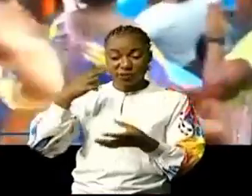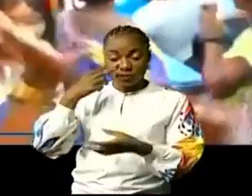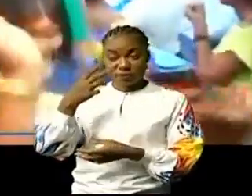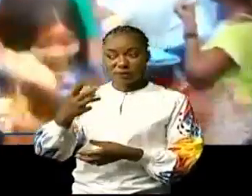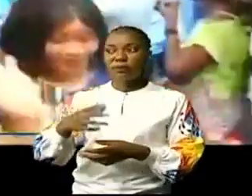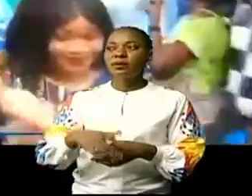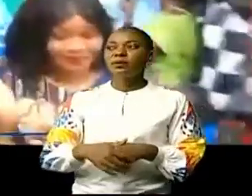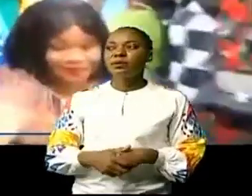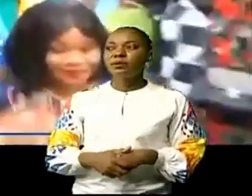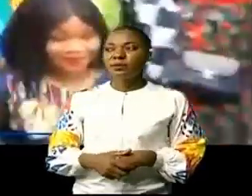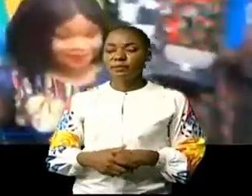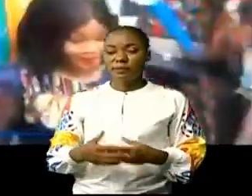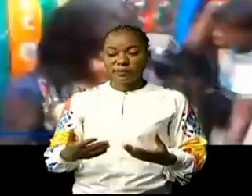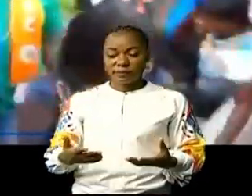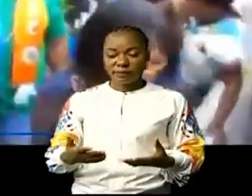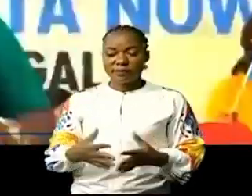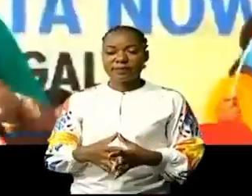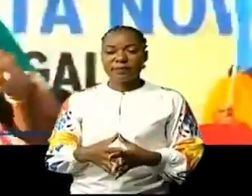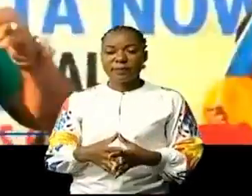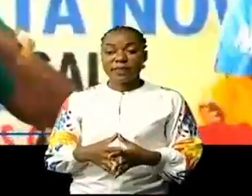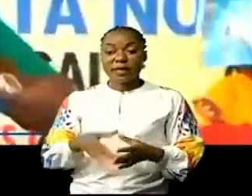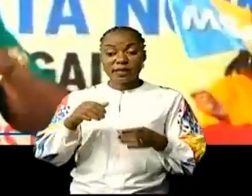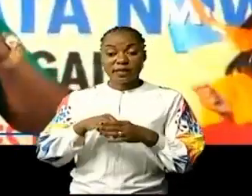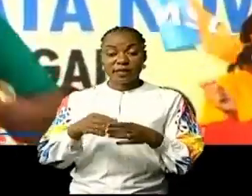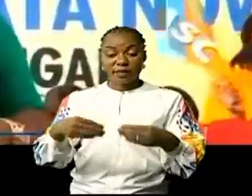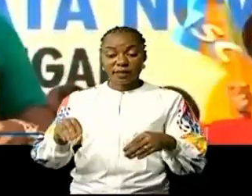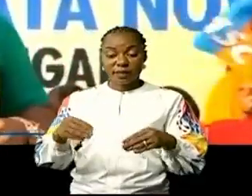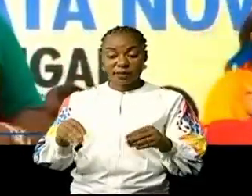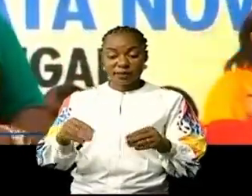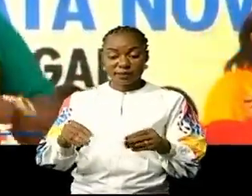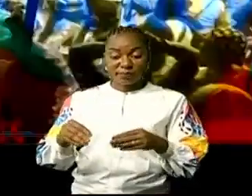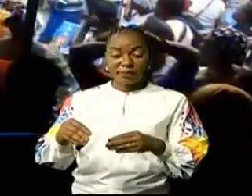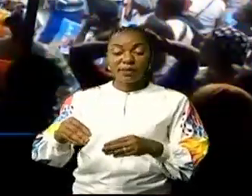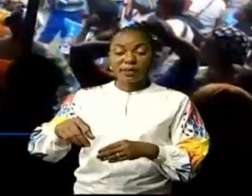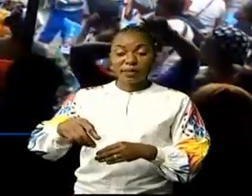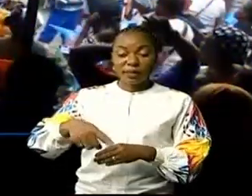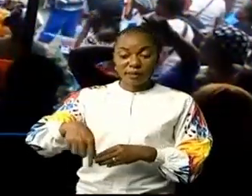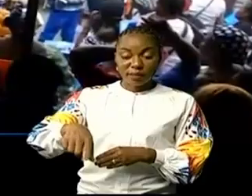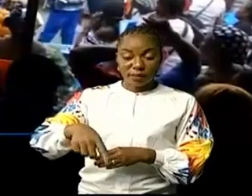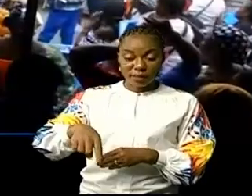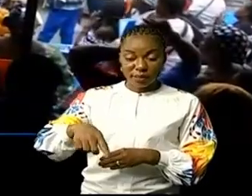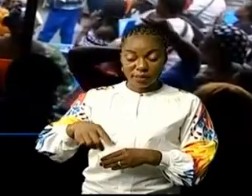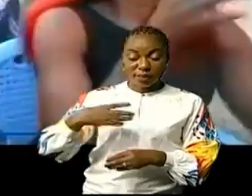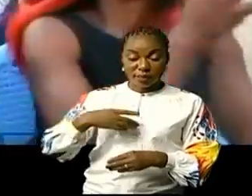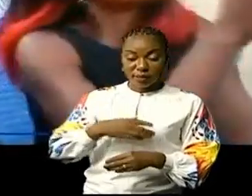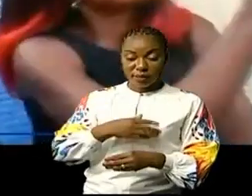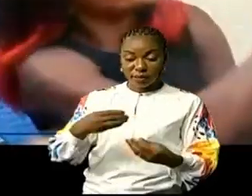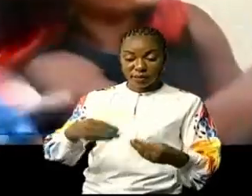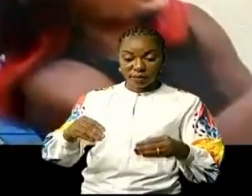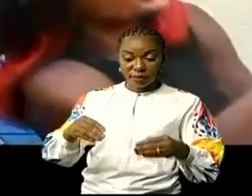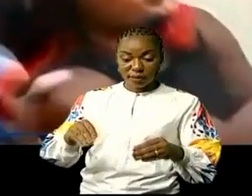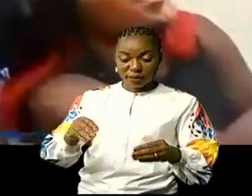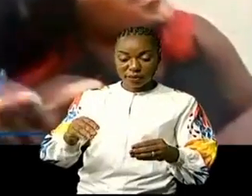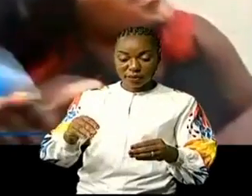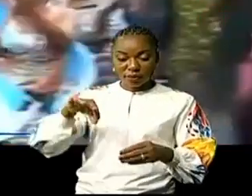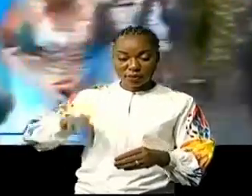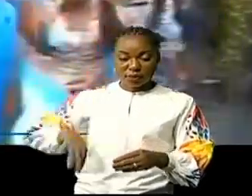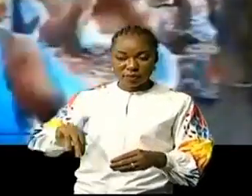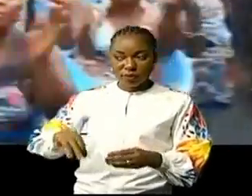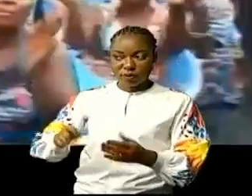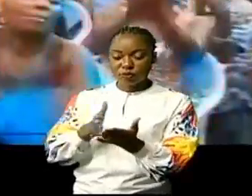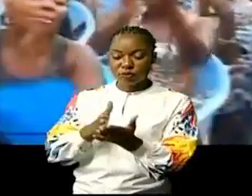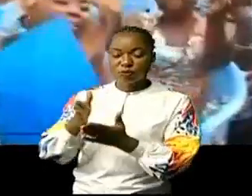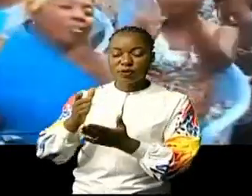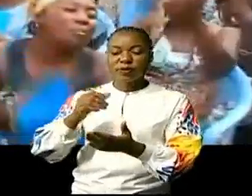Suite à la hausse de prix de tickets au marché de Lemba Terminus, les mamans vendeuses ont profité du mois de mars dédié aux droits de